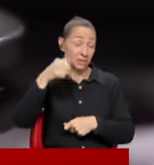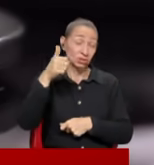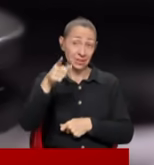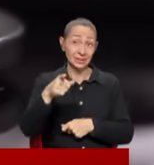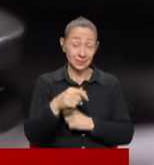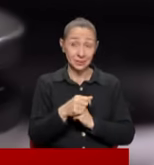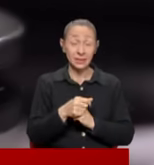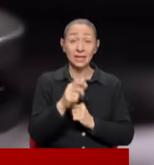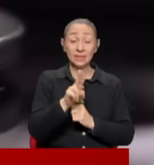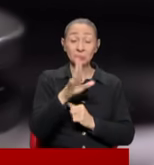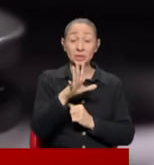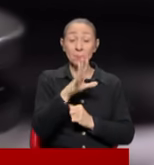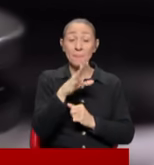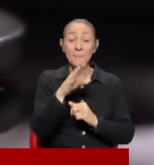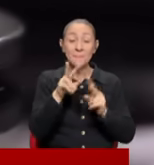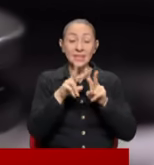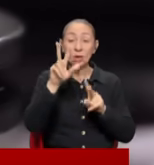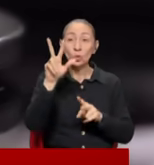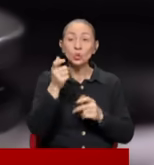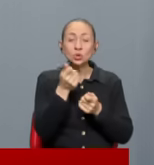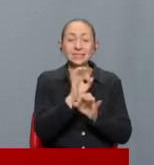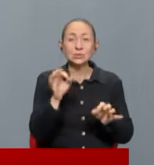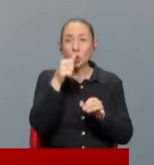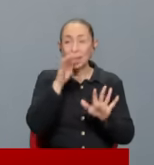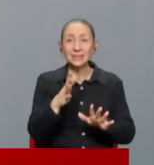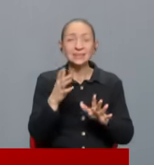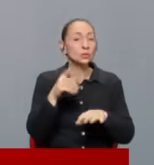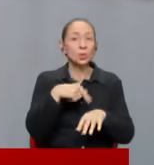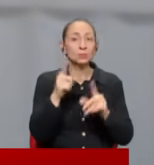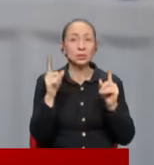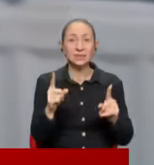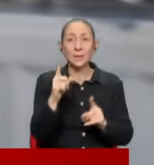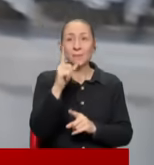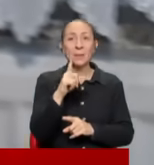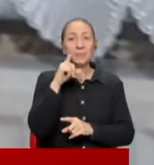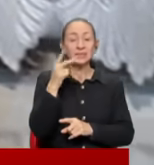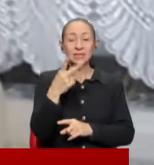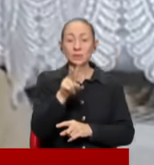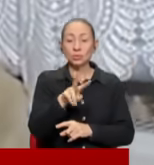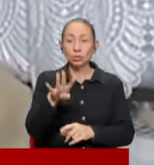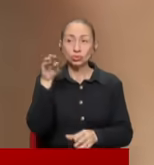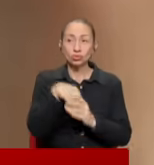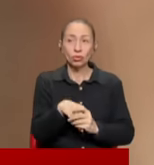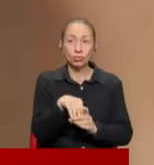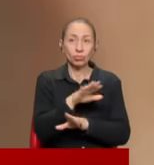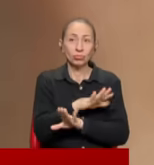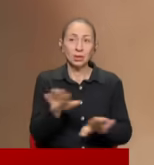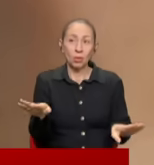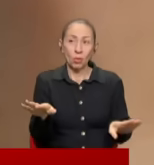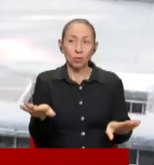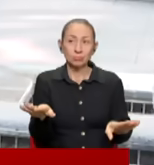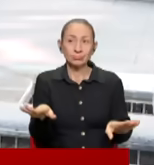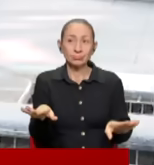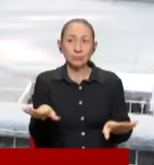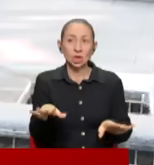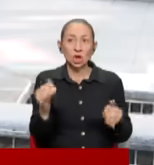Fatih Karahan. 75 metreküplük ücretsiz doğalgaz kullanım süresi de 1 Mayıs 2024'te seçimden sonra